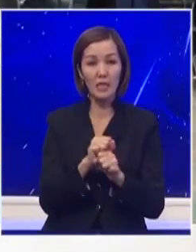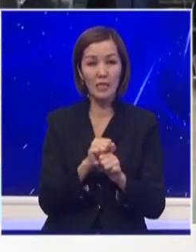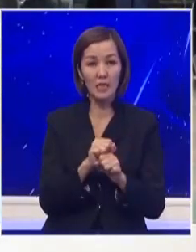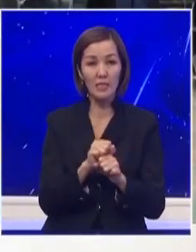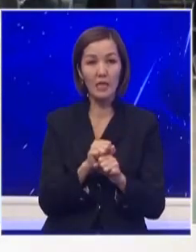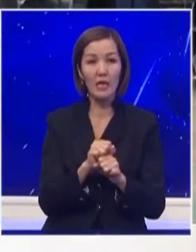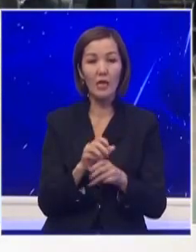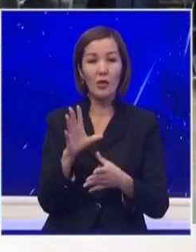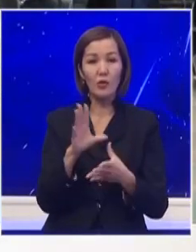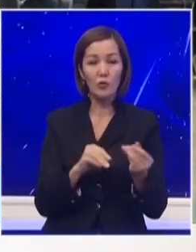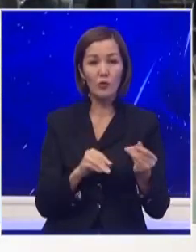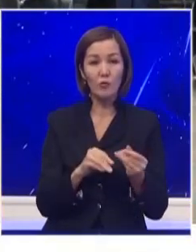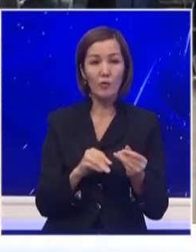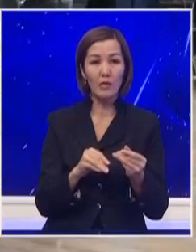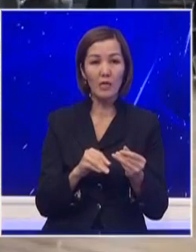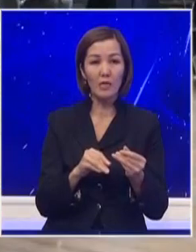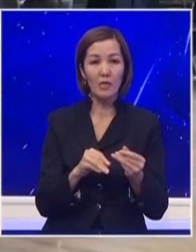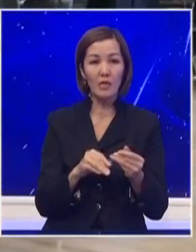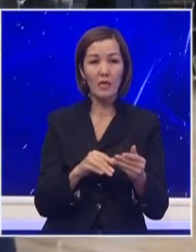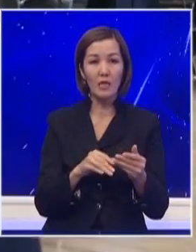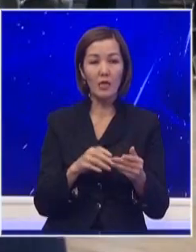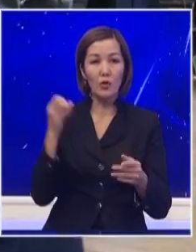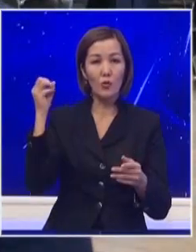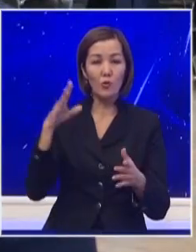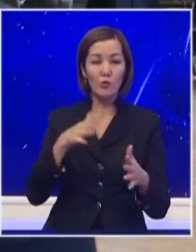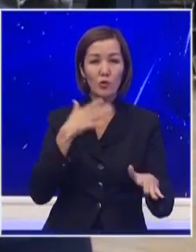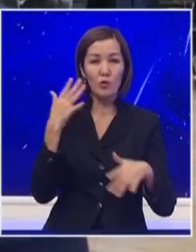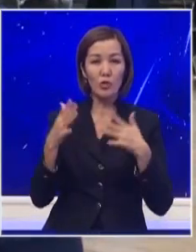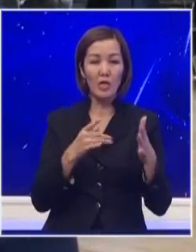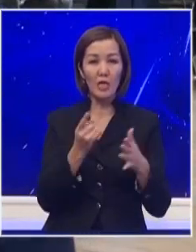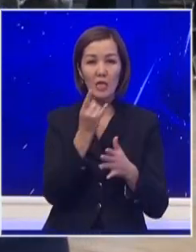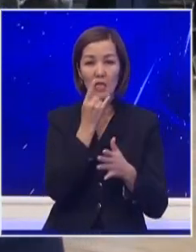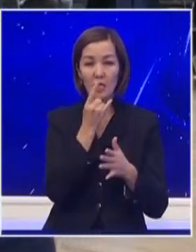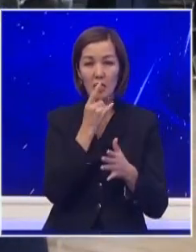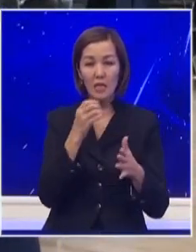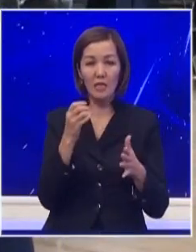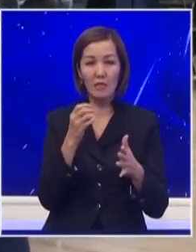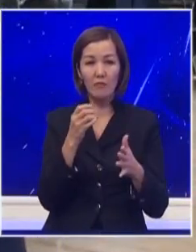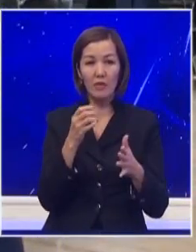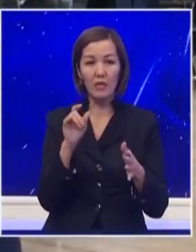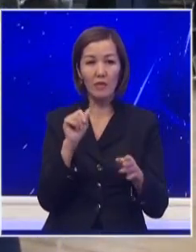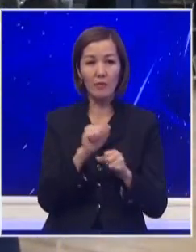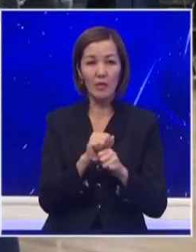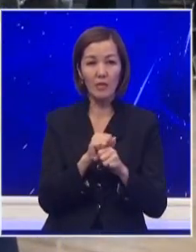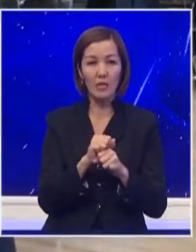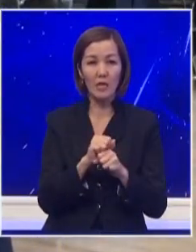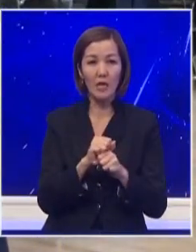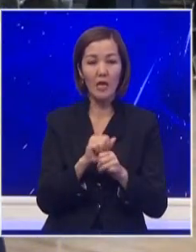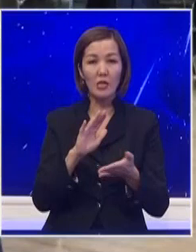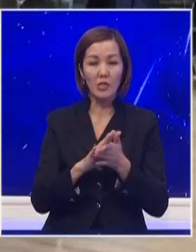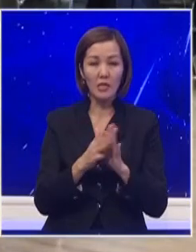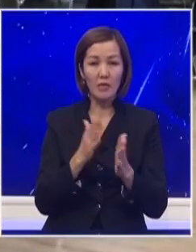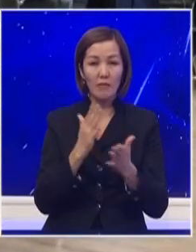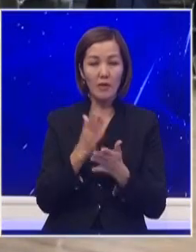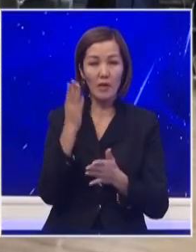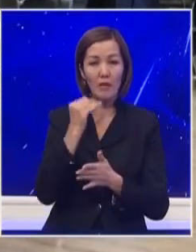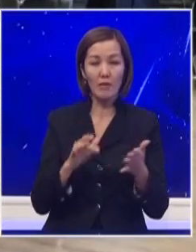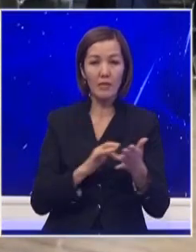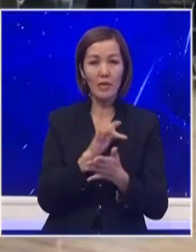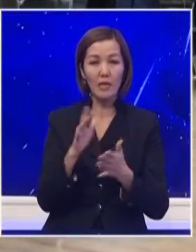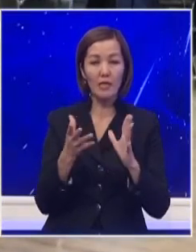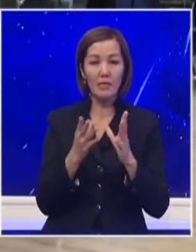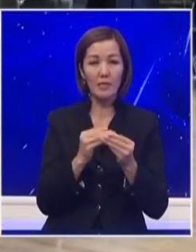инвесторлар осындай ұсыныс айтты. 9 инвестициялық компания өз жобаларын облыс басшылығына ұсынды. Алматыдағы кездесуде қаланың